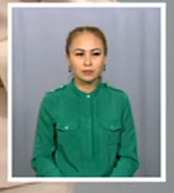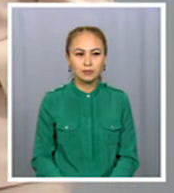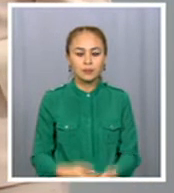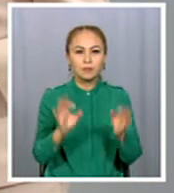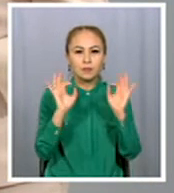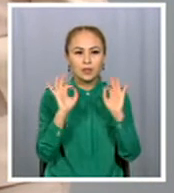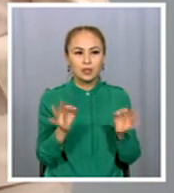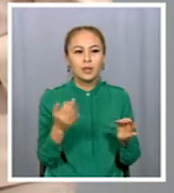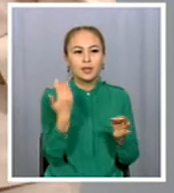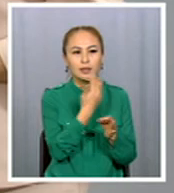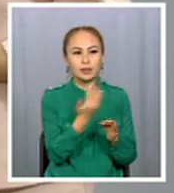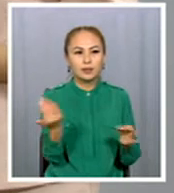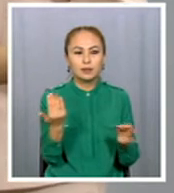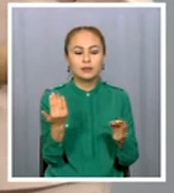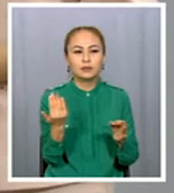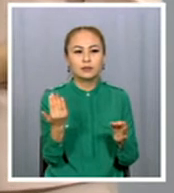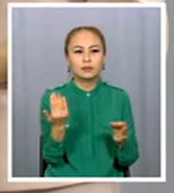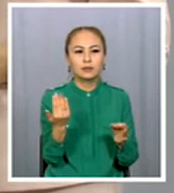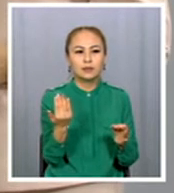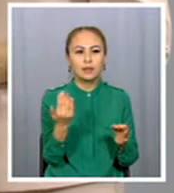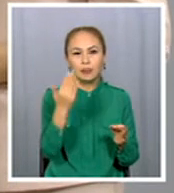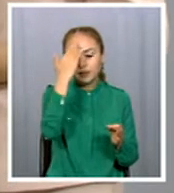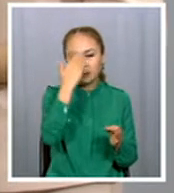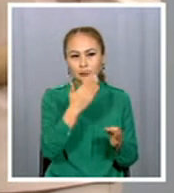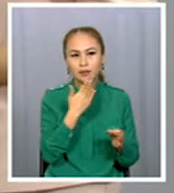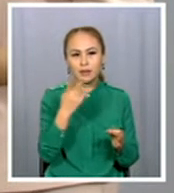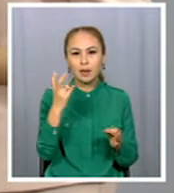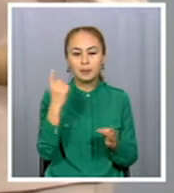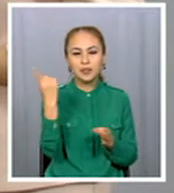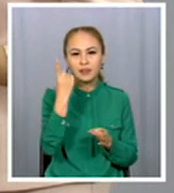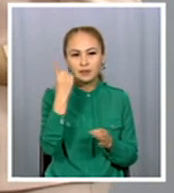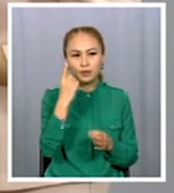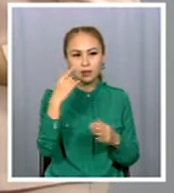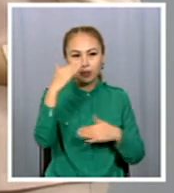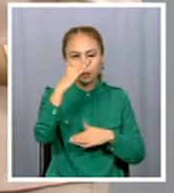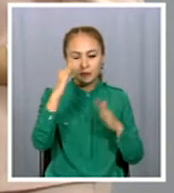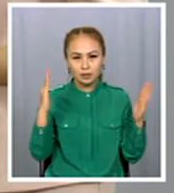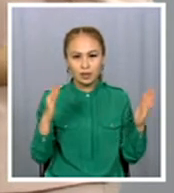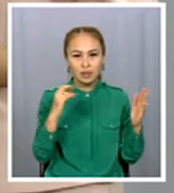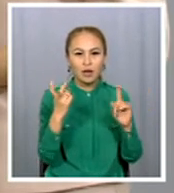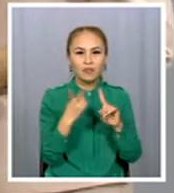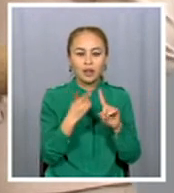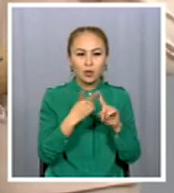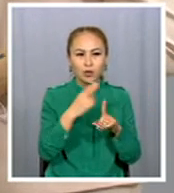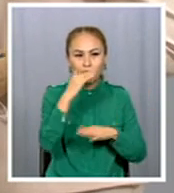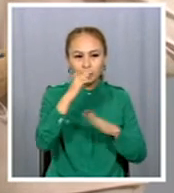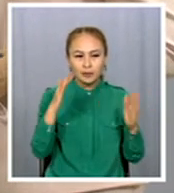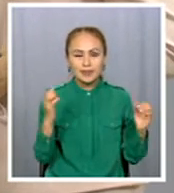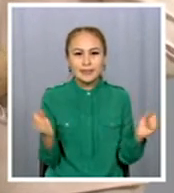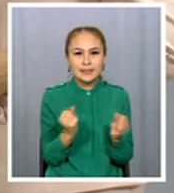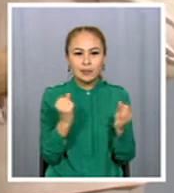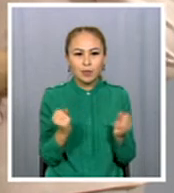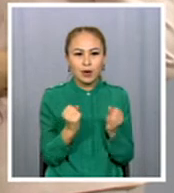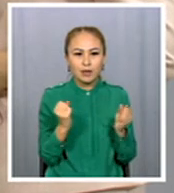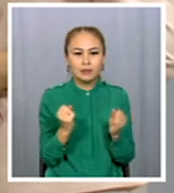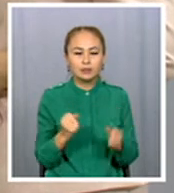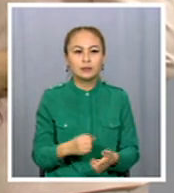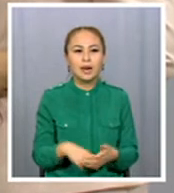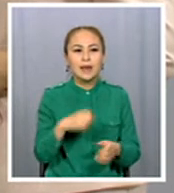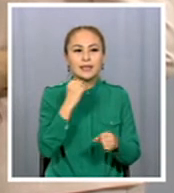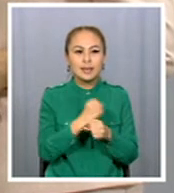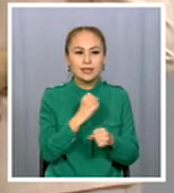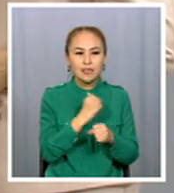Правильно, это лето на первой картинке, на второй картинке зима.